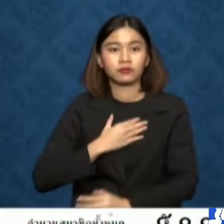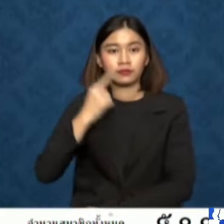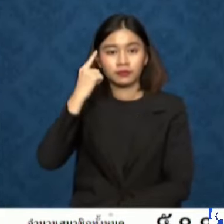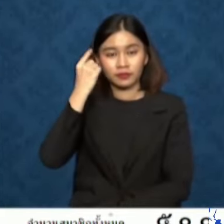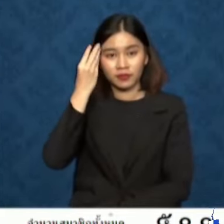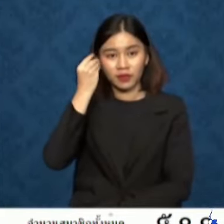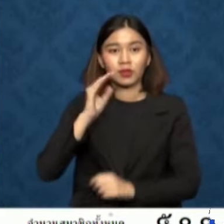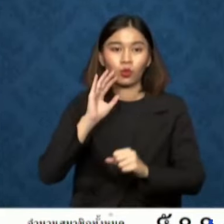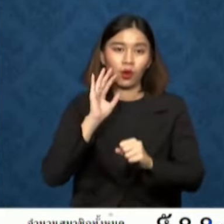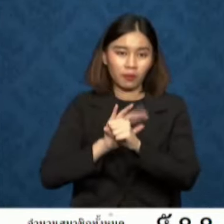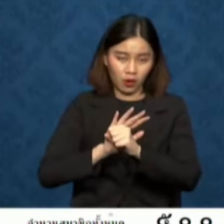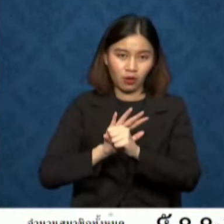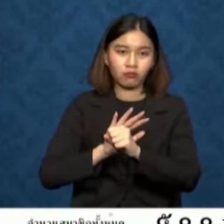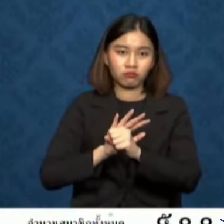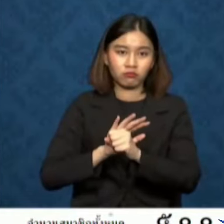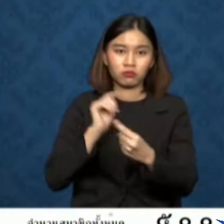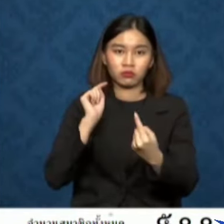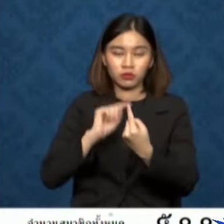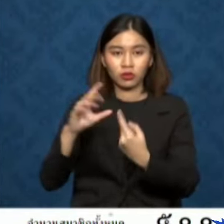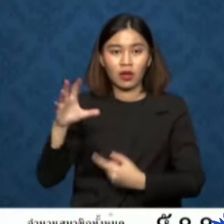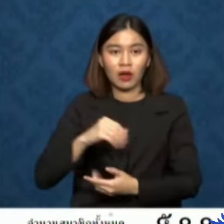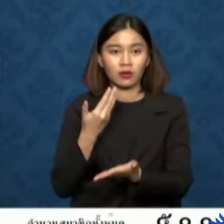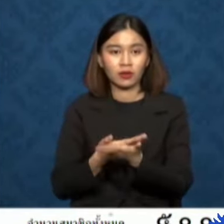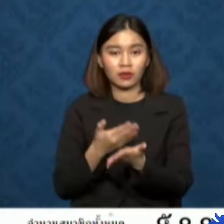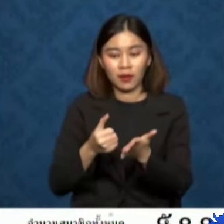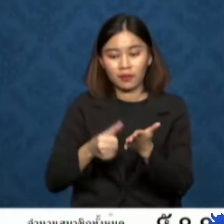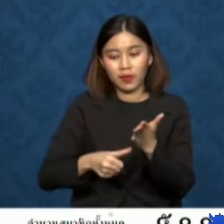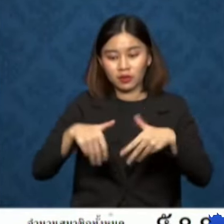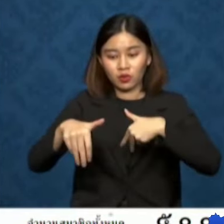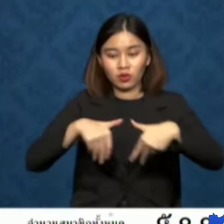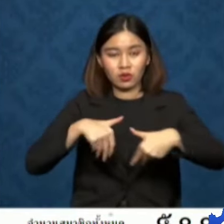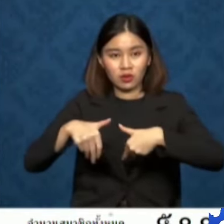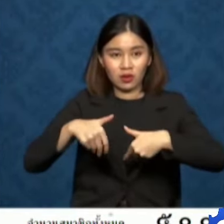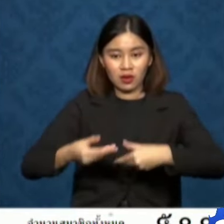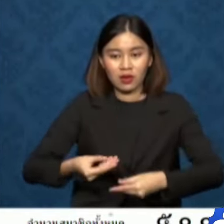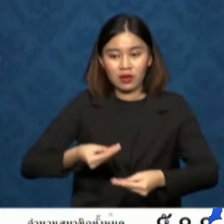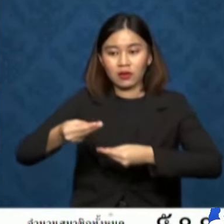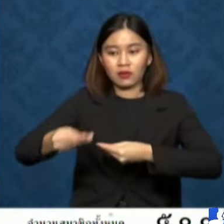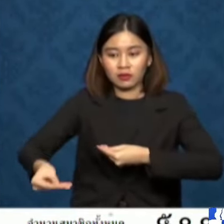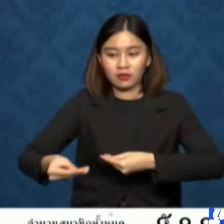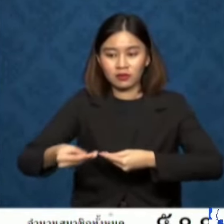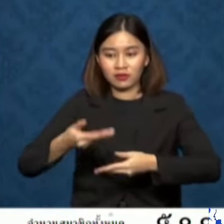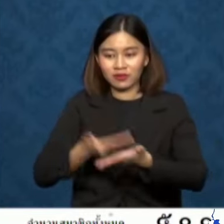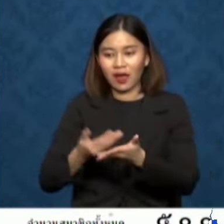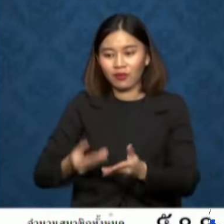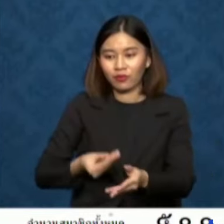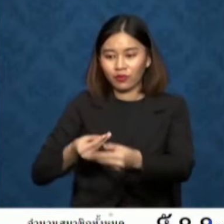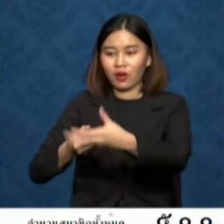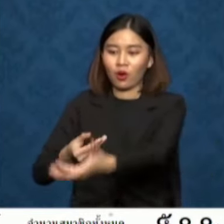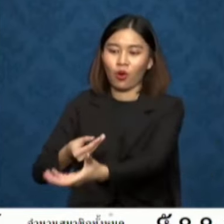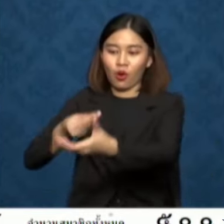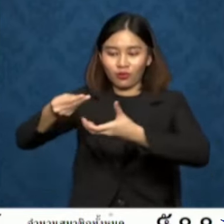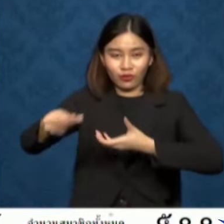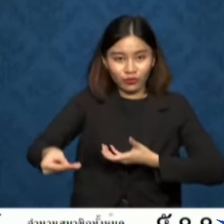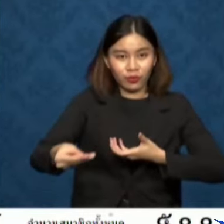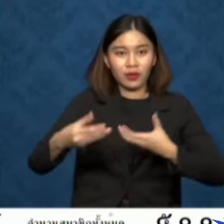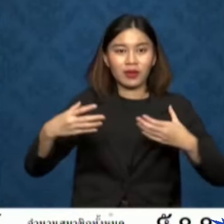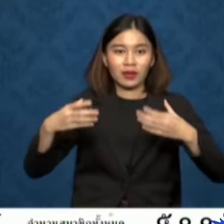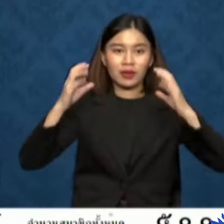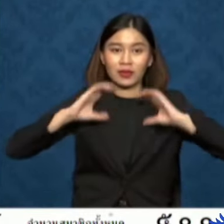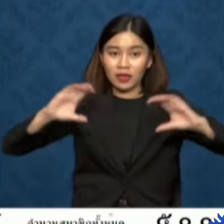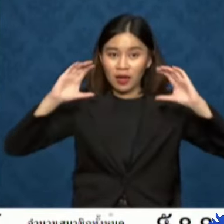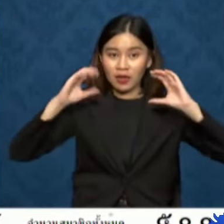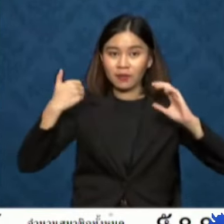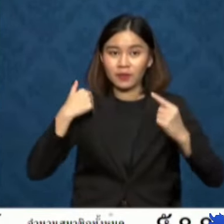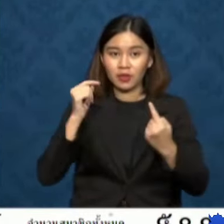ว่าควรจะพอได้แล้วครับกับการเอาเงินภาษีของประชาชนไปแลกอาวุธมาดื้อๆแต่รัฐบาลต้องมีข้อแลกเปลี่ยนหรือการ